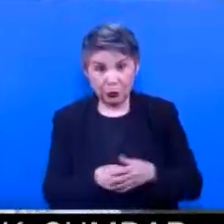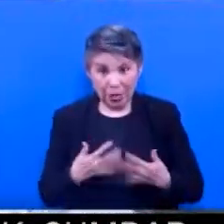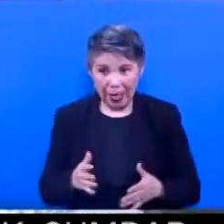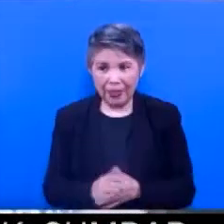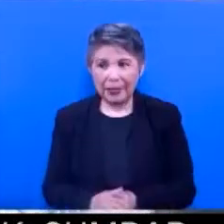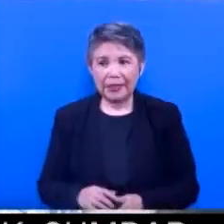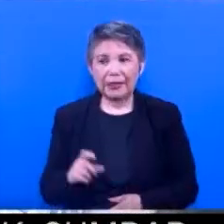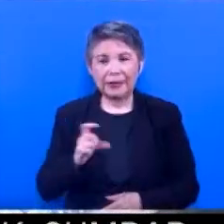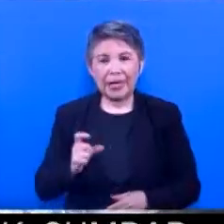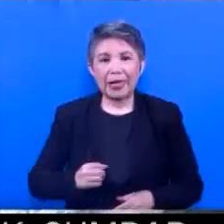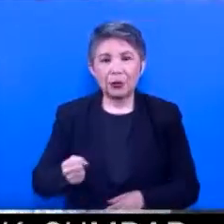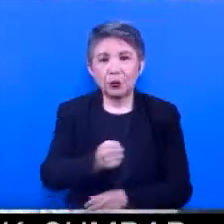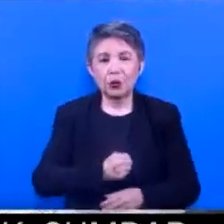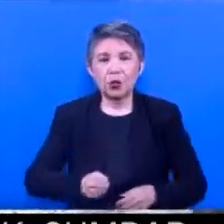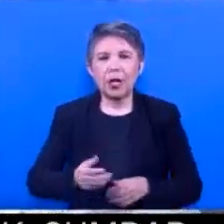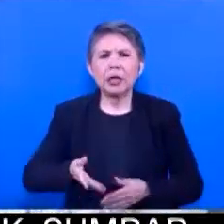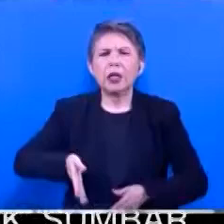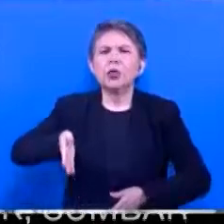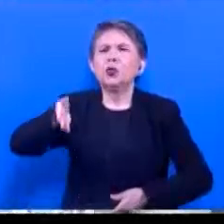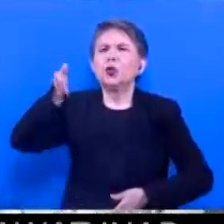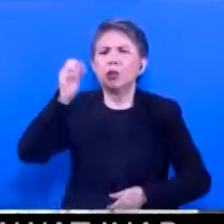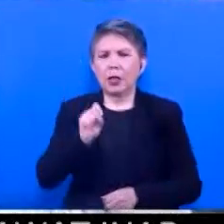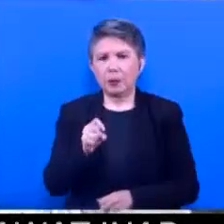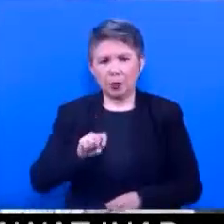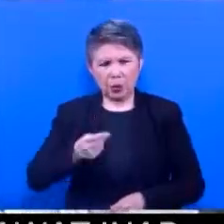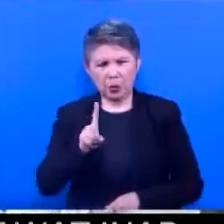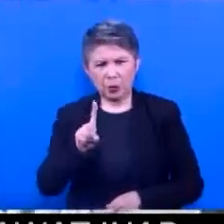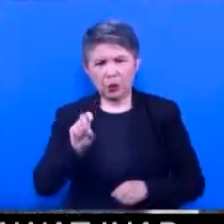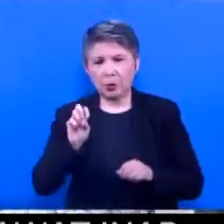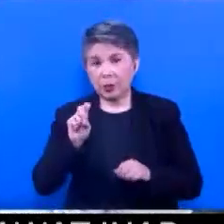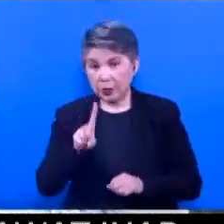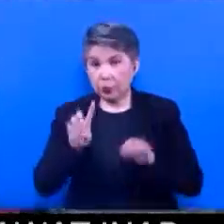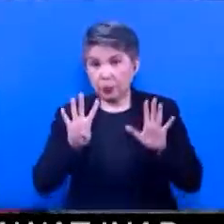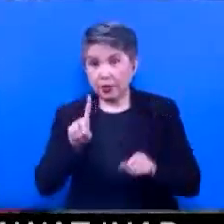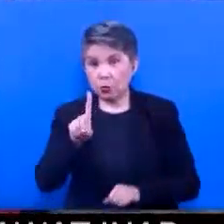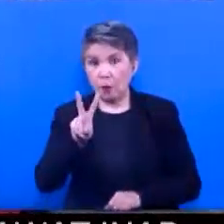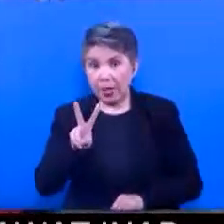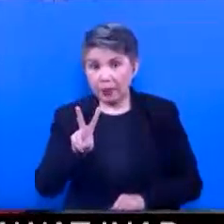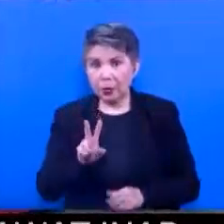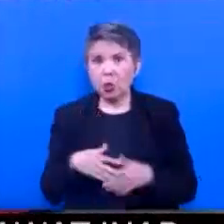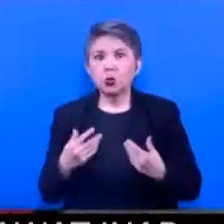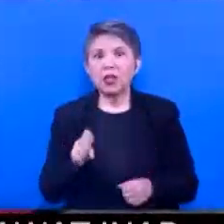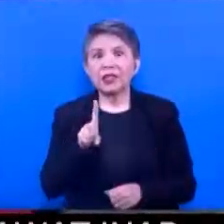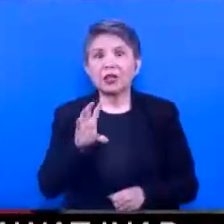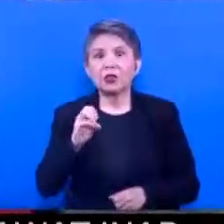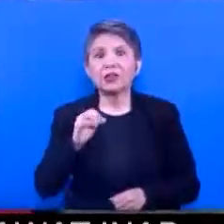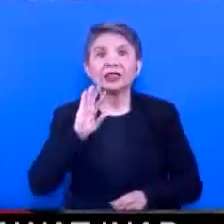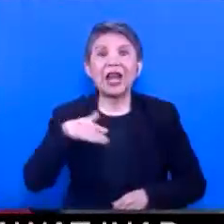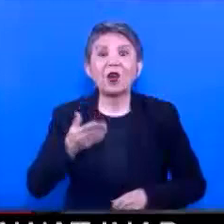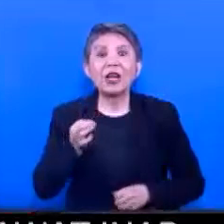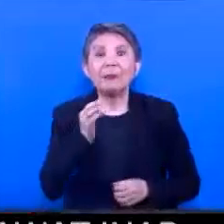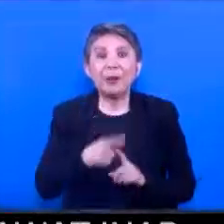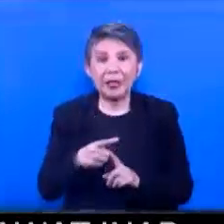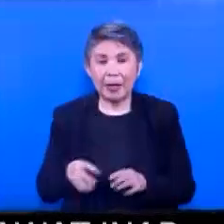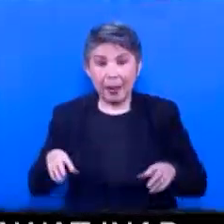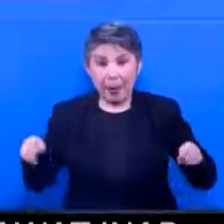Metode menggiling tahu seperti ini sudah dipertahankan sejak tahun 1912. Ini artinya sudah 100 tahun lebih dan pabrik